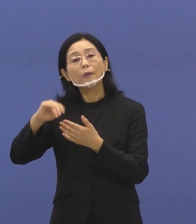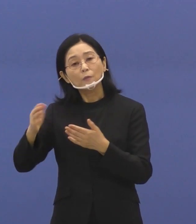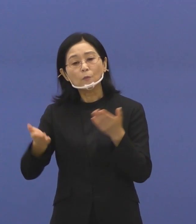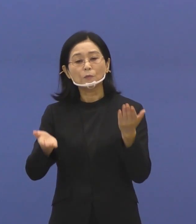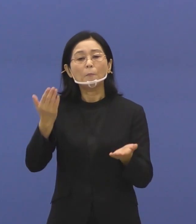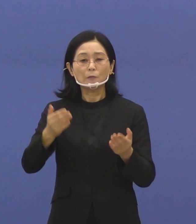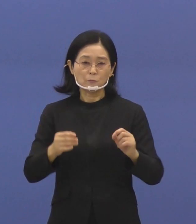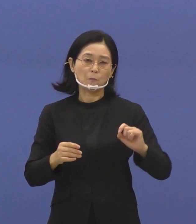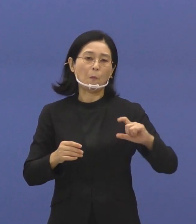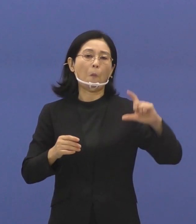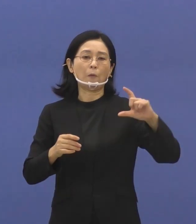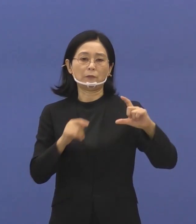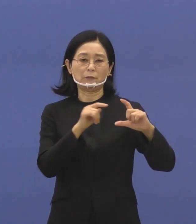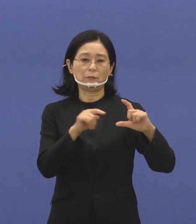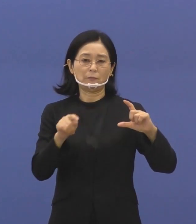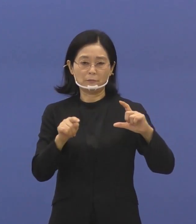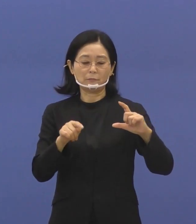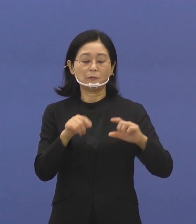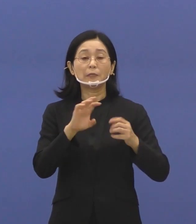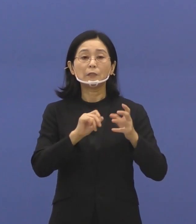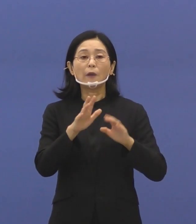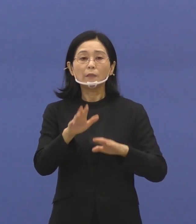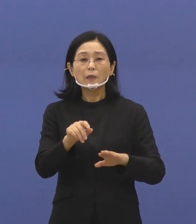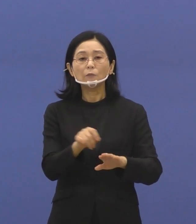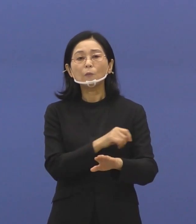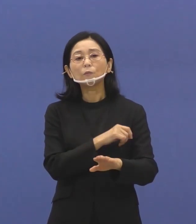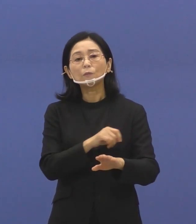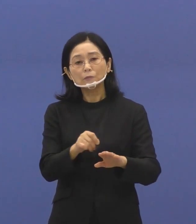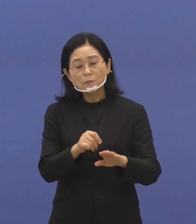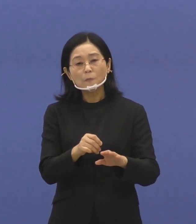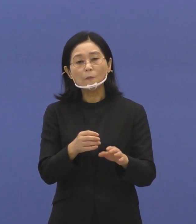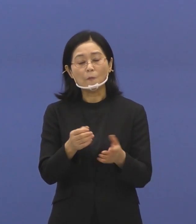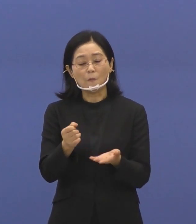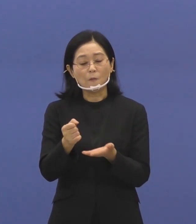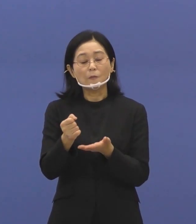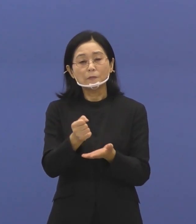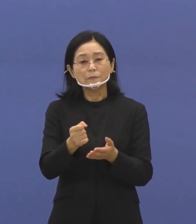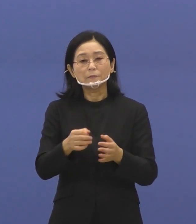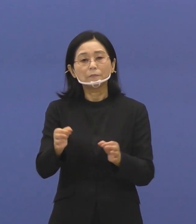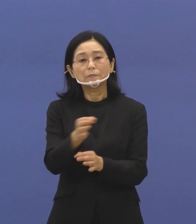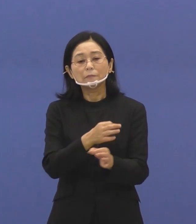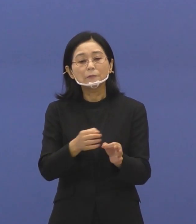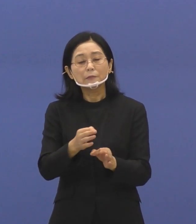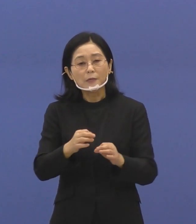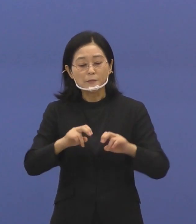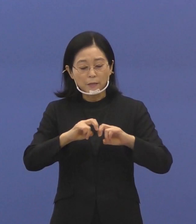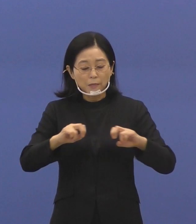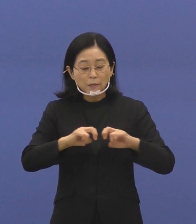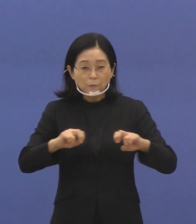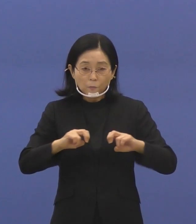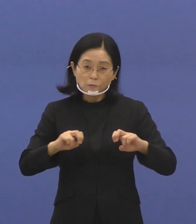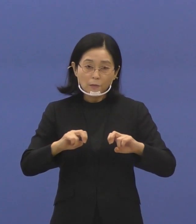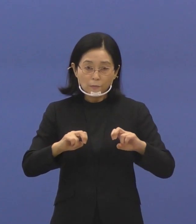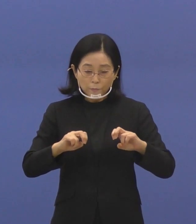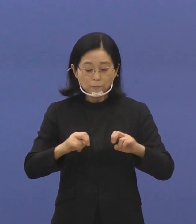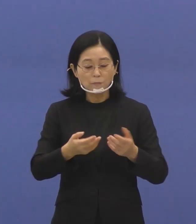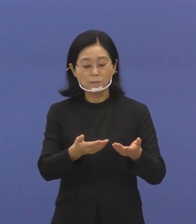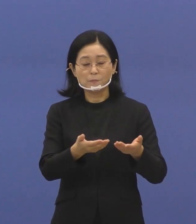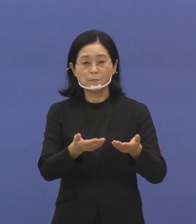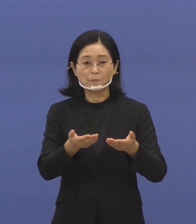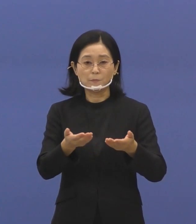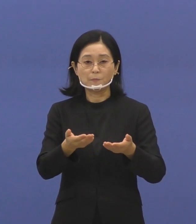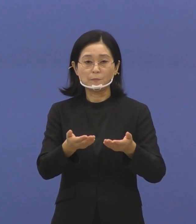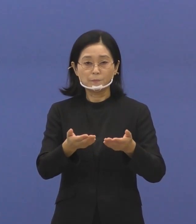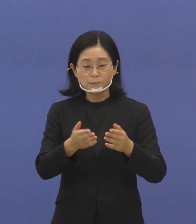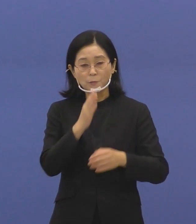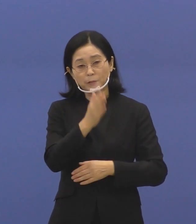われているというようなこう岩手独特の財政構造を分析していただき、で一方その医